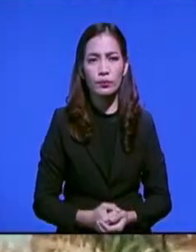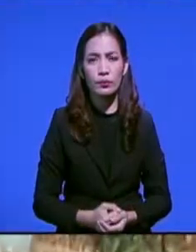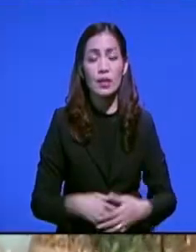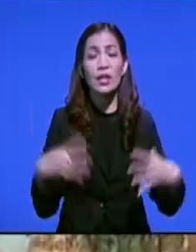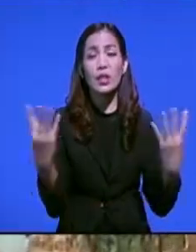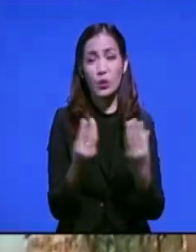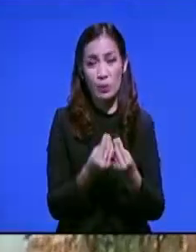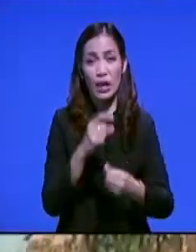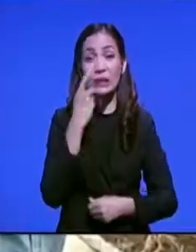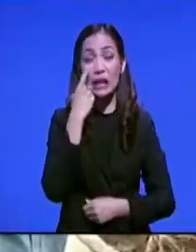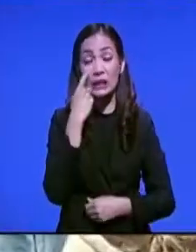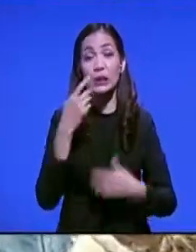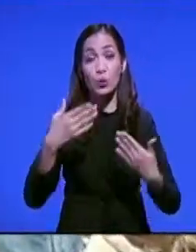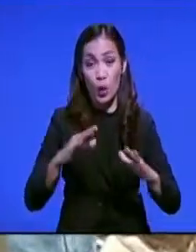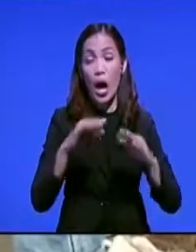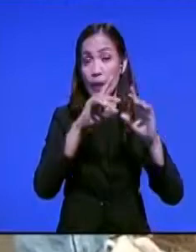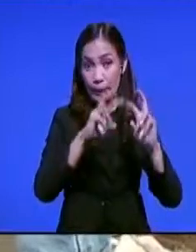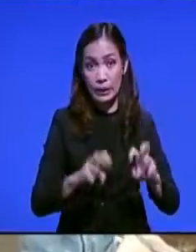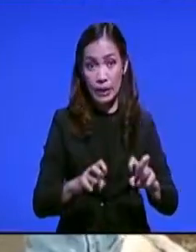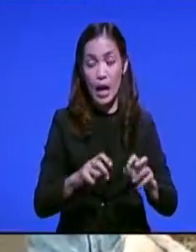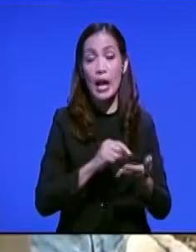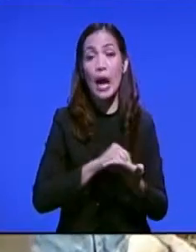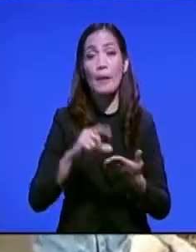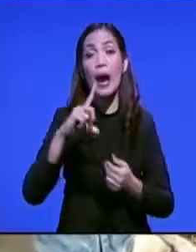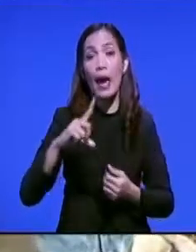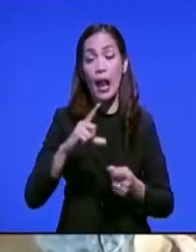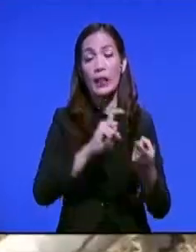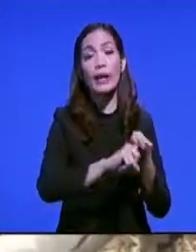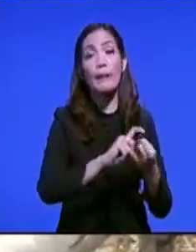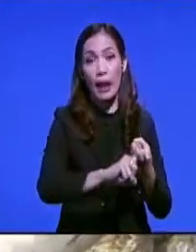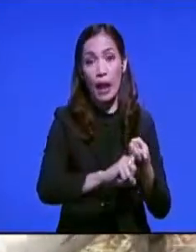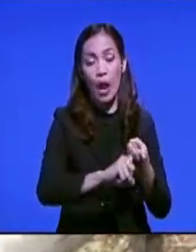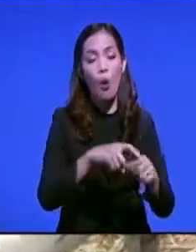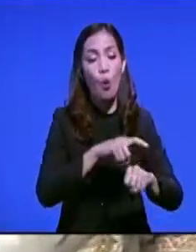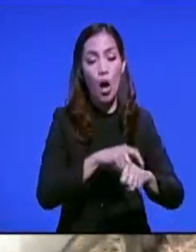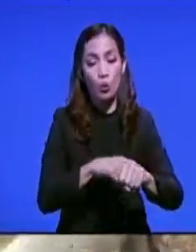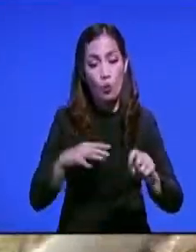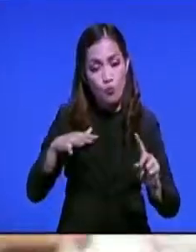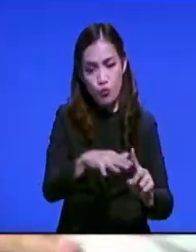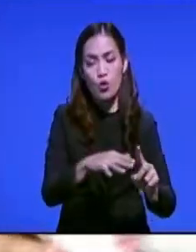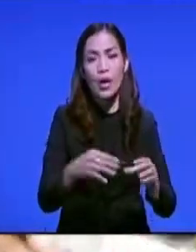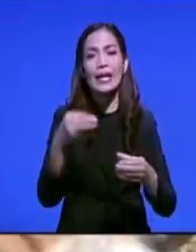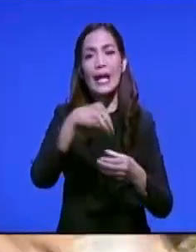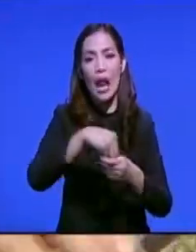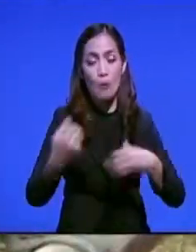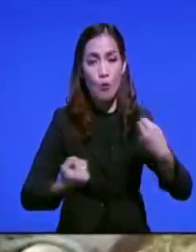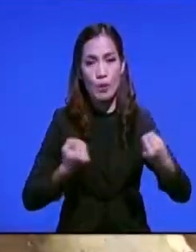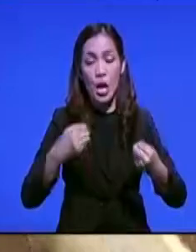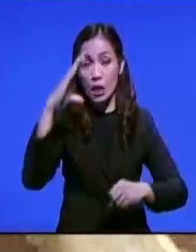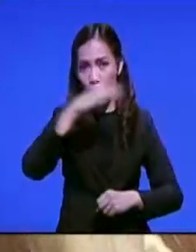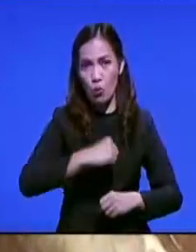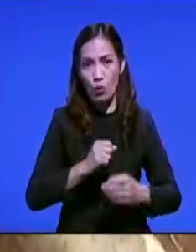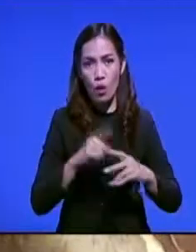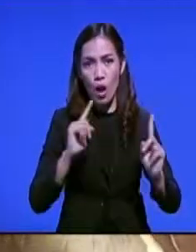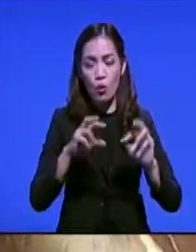Sejumlah saksi juga telah diperiksa, termasuk L, kawan tersangka yang saat tabrakan berada di dalam mobil. Diketahui dari